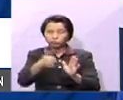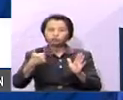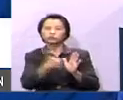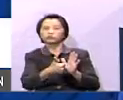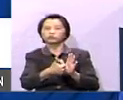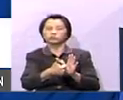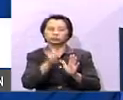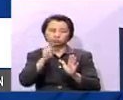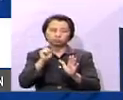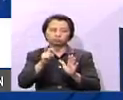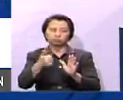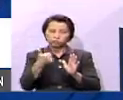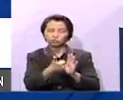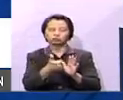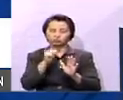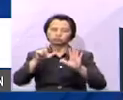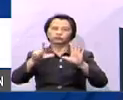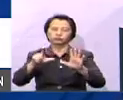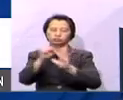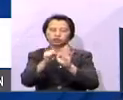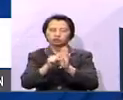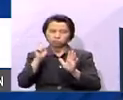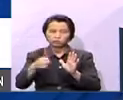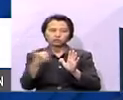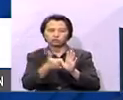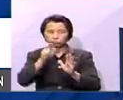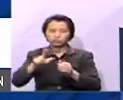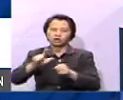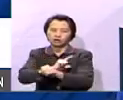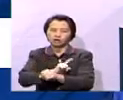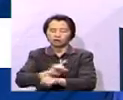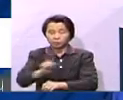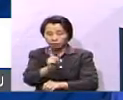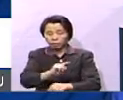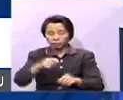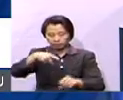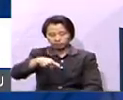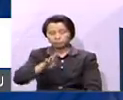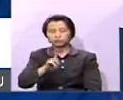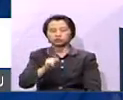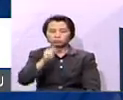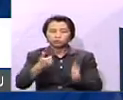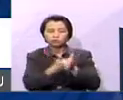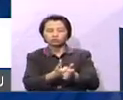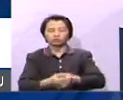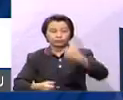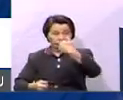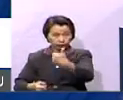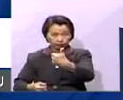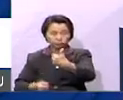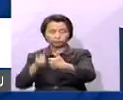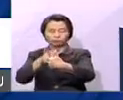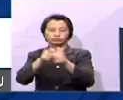perlu dipatuhi ataupun perlu dilengkapkan oleh manaa pihak berkuasa tempatan kriteria yang pertama ialah